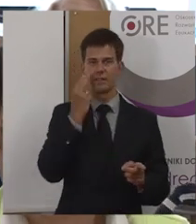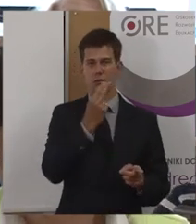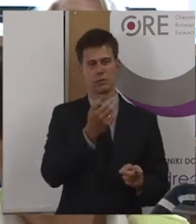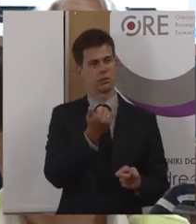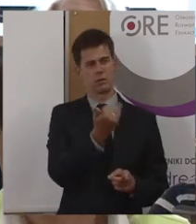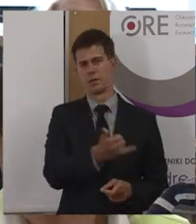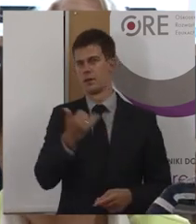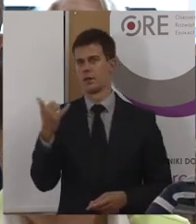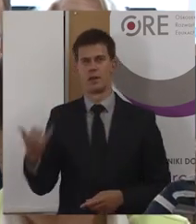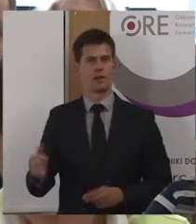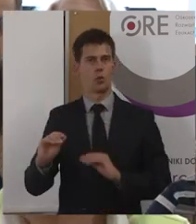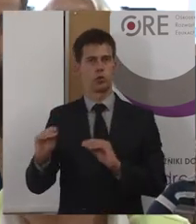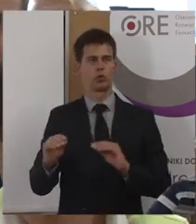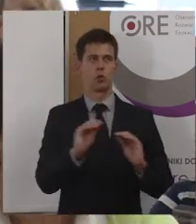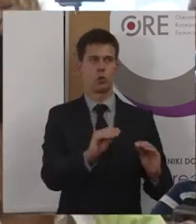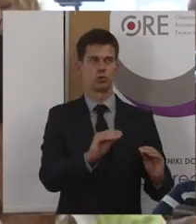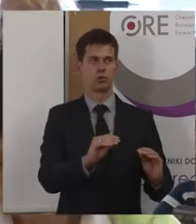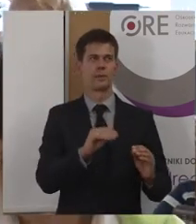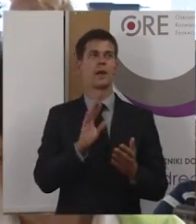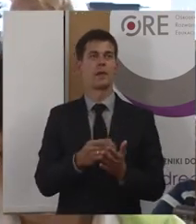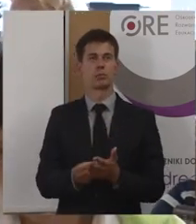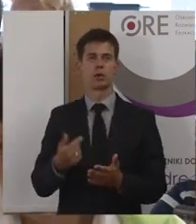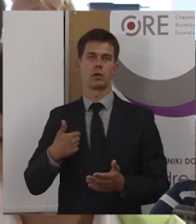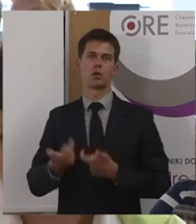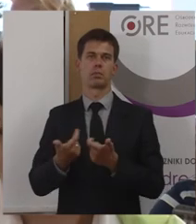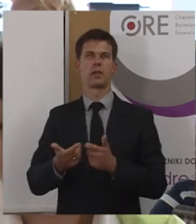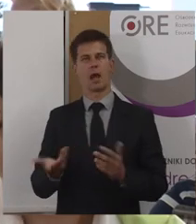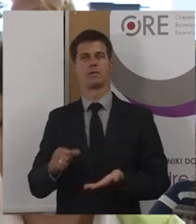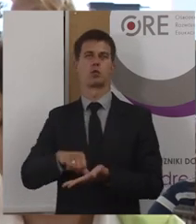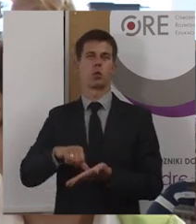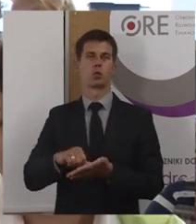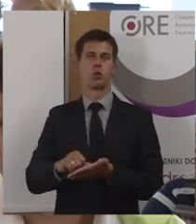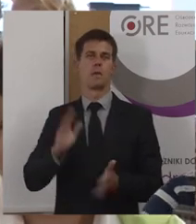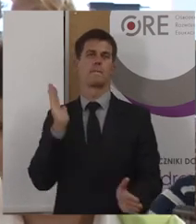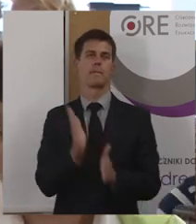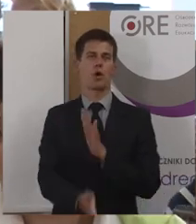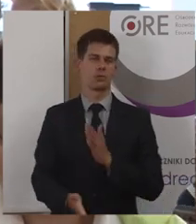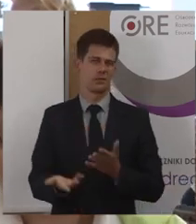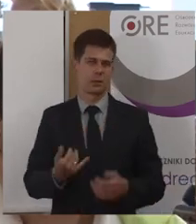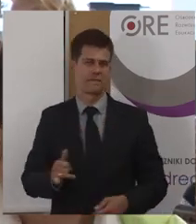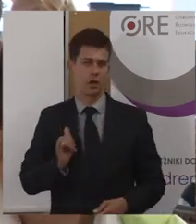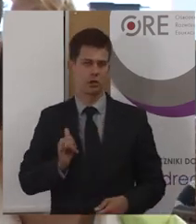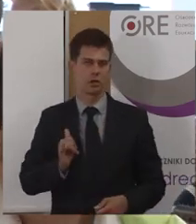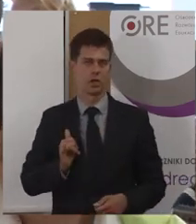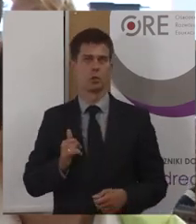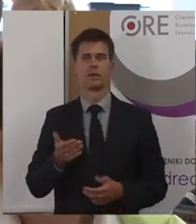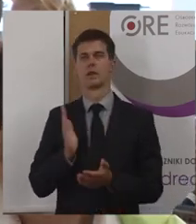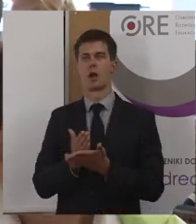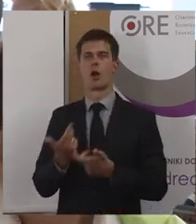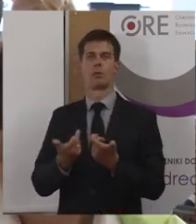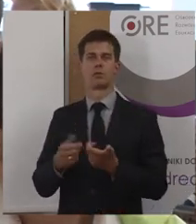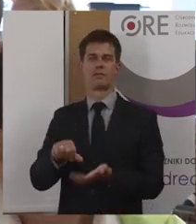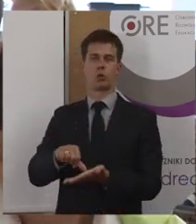uczy Braille'a. Jak pójdziemy na skróty, metodą kompromisu, żeby było prościej, łatwiej, skoro mamy same książki dla widzących i